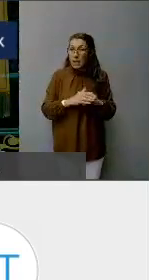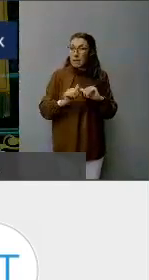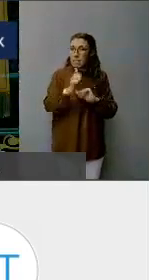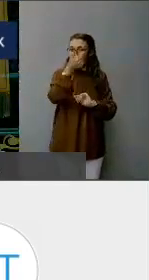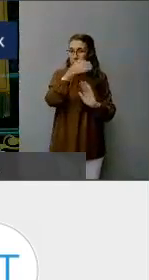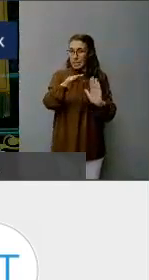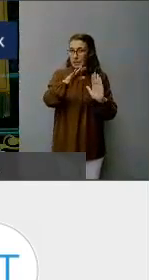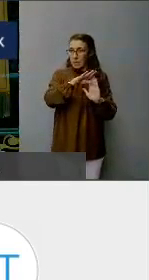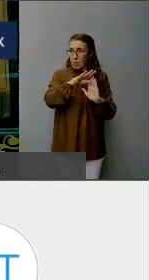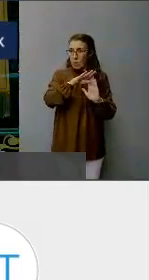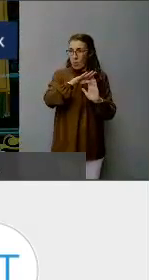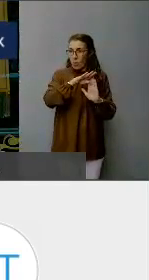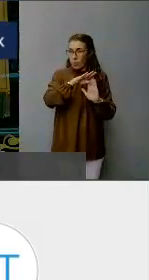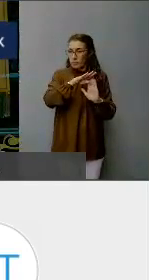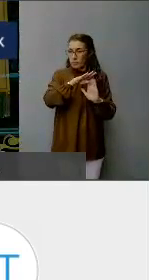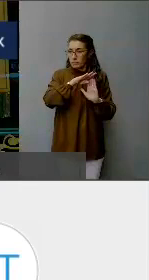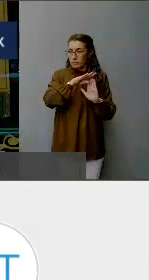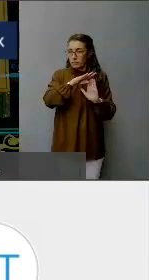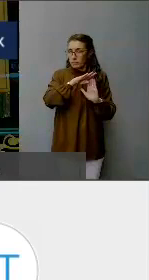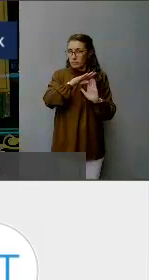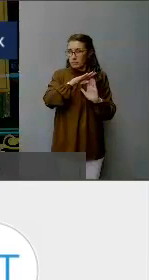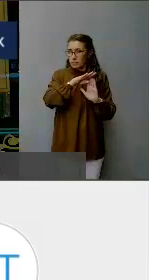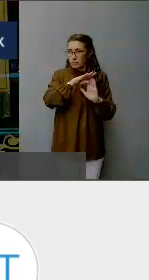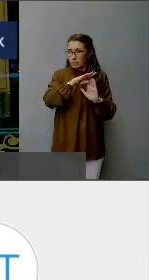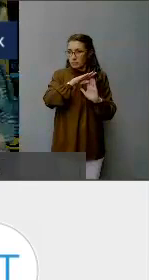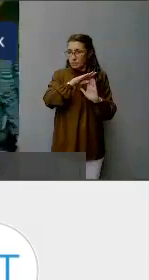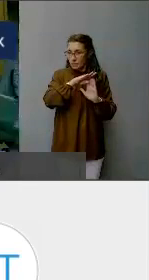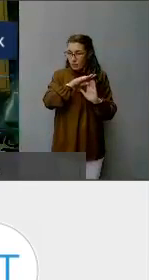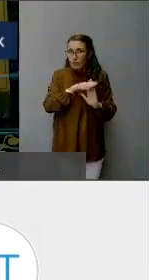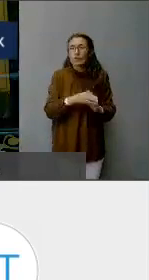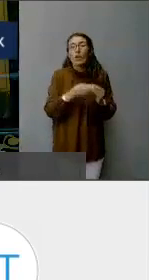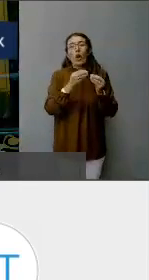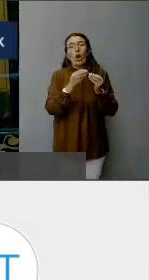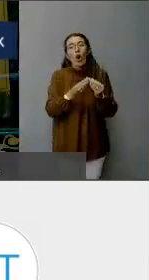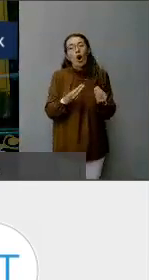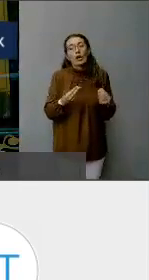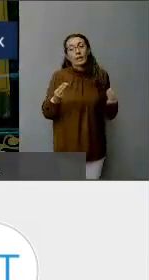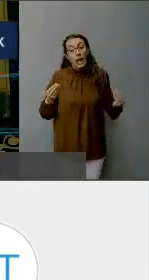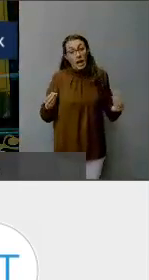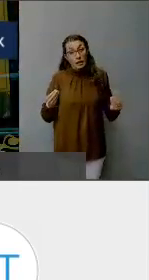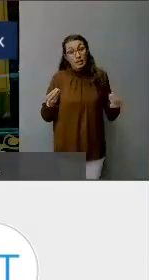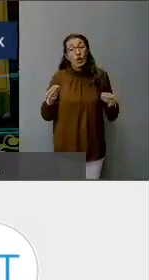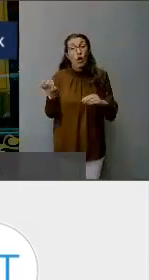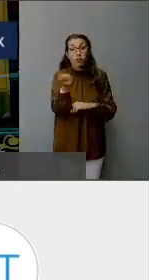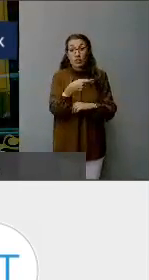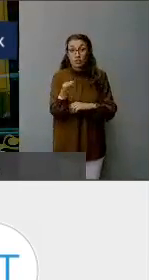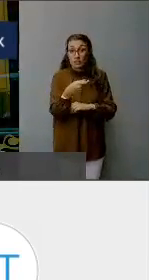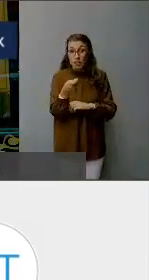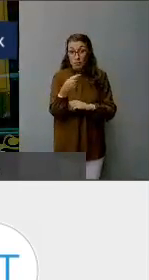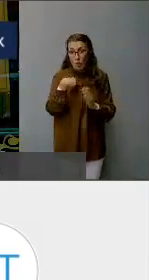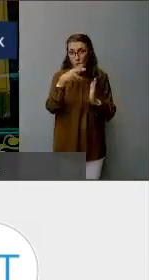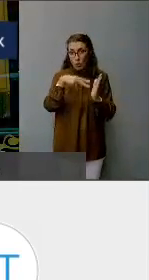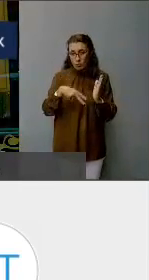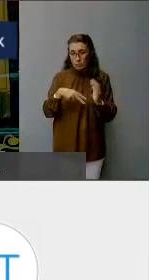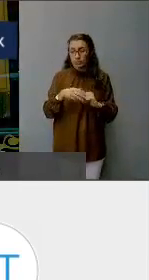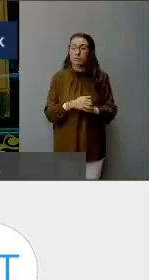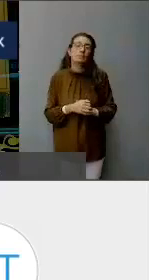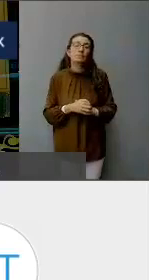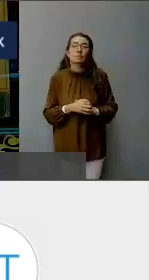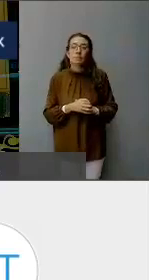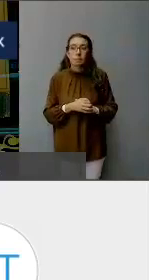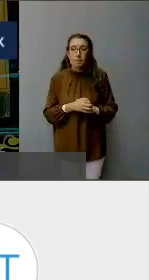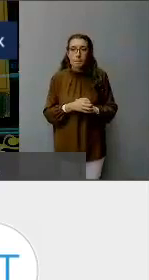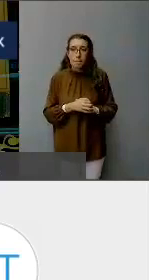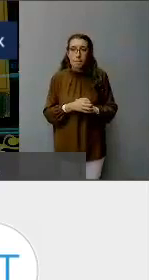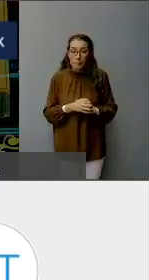è quello recante organico dei vigili del fuoco a dare lettura penso che le carenze di